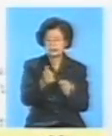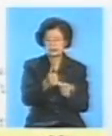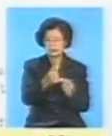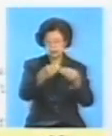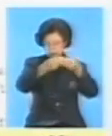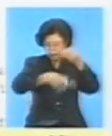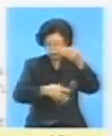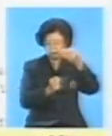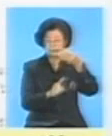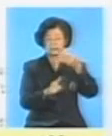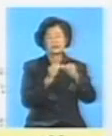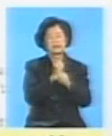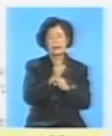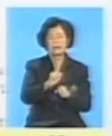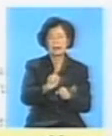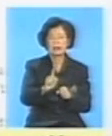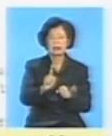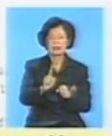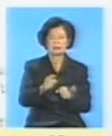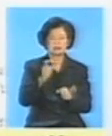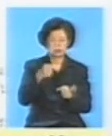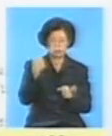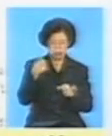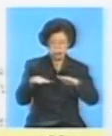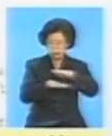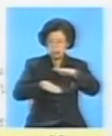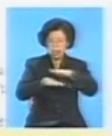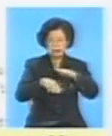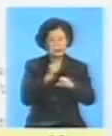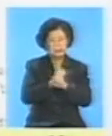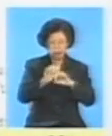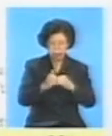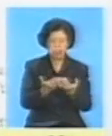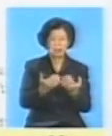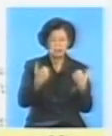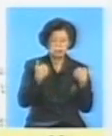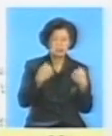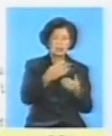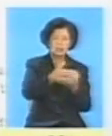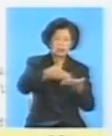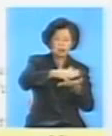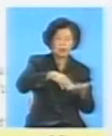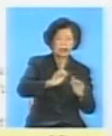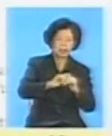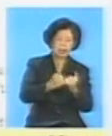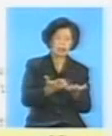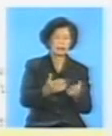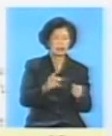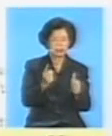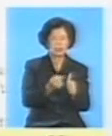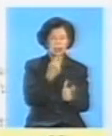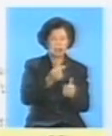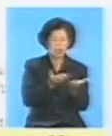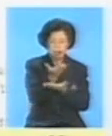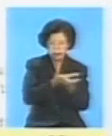องนะครับการจะทำอะไรก็ตามการคิดอะไรก็ตามมันก็ต้องมีพื้นฐานมาก่อนว่าเราจะทำยังไงมีกรอบนโยบายอย่างไรซึ่งในขั้นต้นนั้นเราได้มีการห